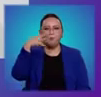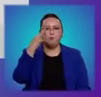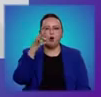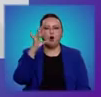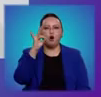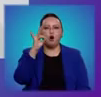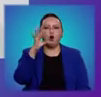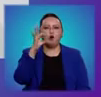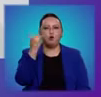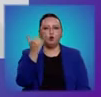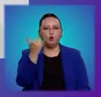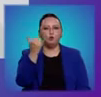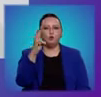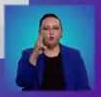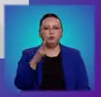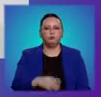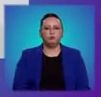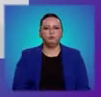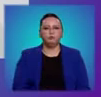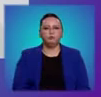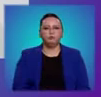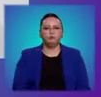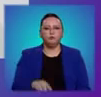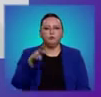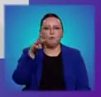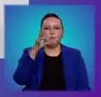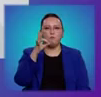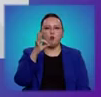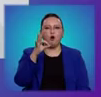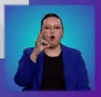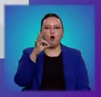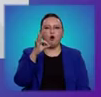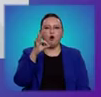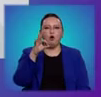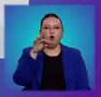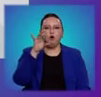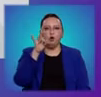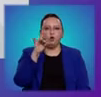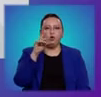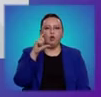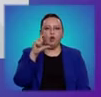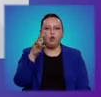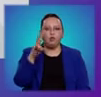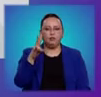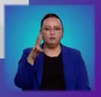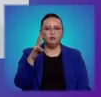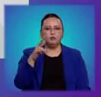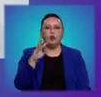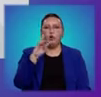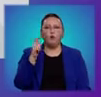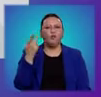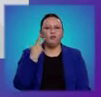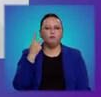бичгээр мөрин гэж ирээн дараа ээтэй бичиж байна. Энийг маш сайн анзаарах хэрэгтэй. Ихэнх хүмүүсийн алдаа нь мөрөн гэдэг үгийг